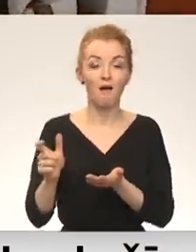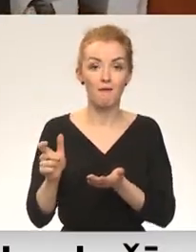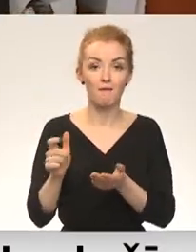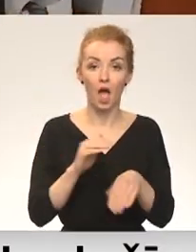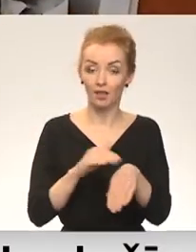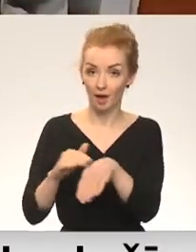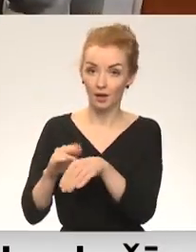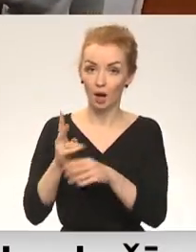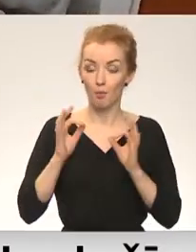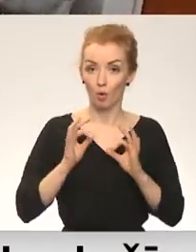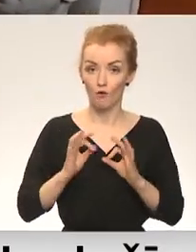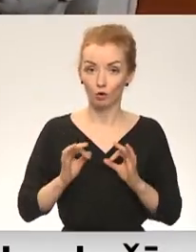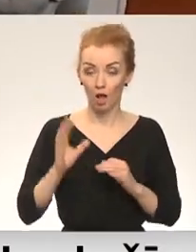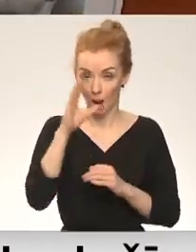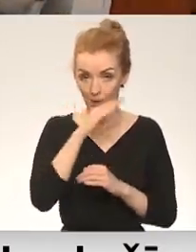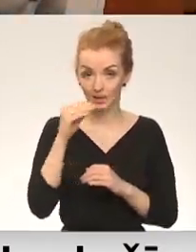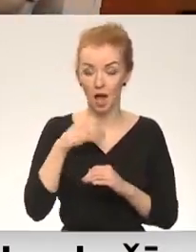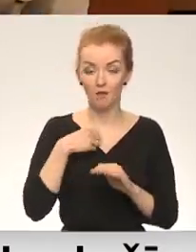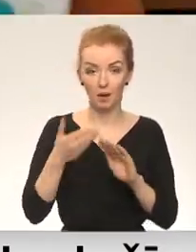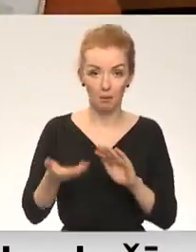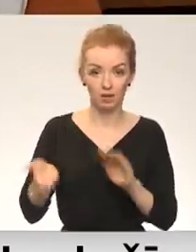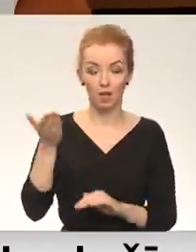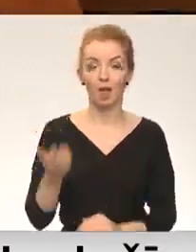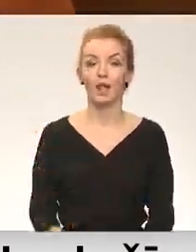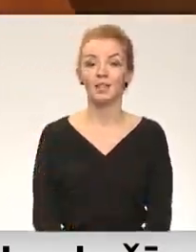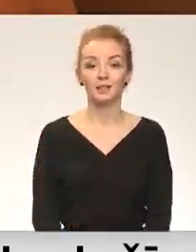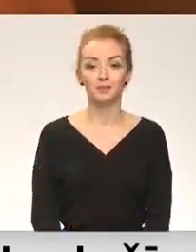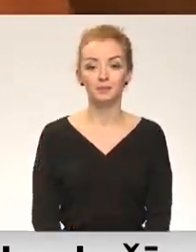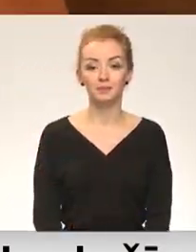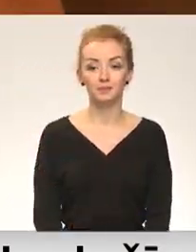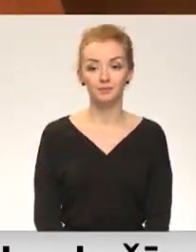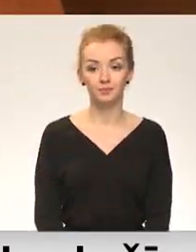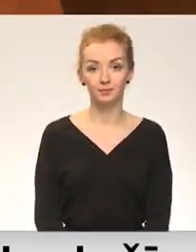atgādinājuši. Profesionālā kapacitāte jāaugstina. Dinieja Mļanova, Māris Justs, Vidzemes televīzija.